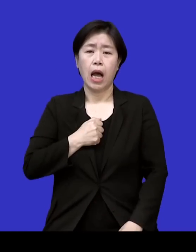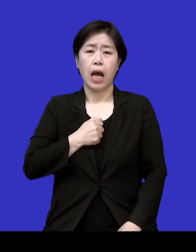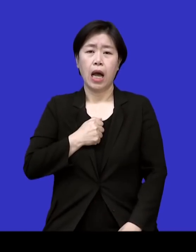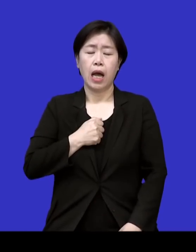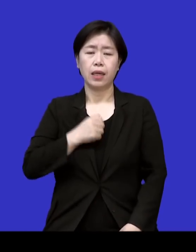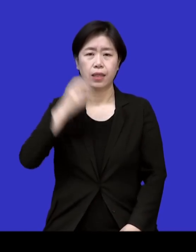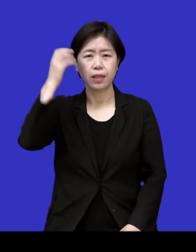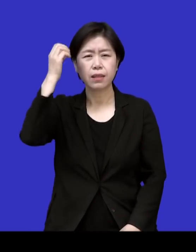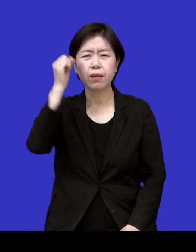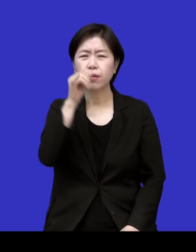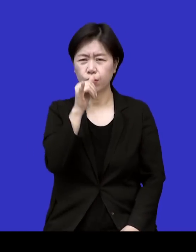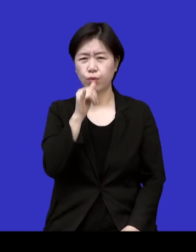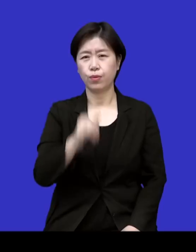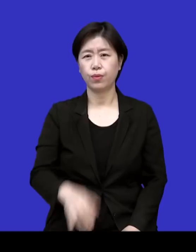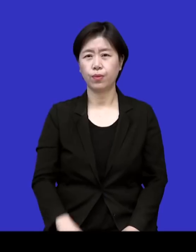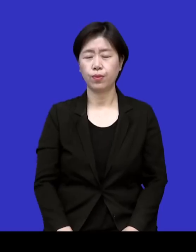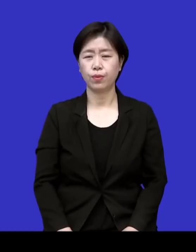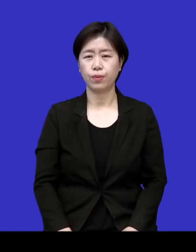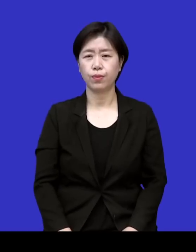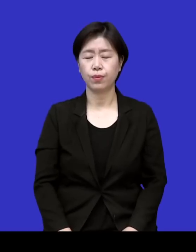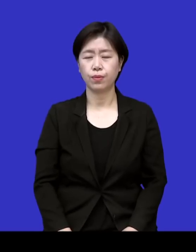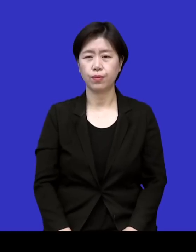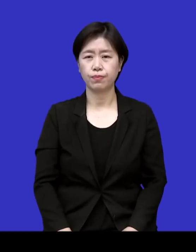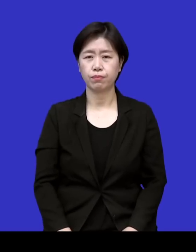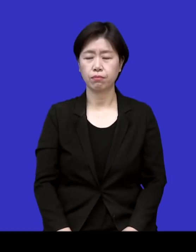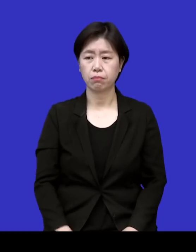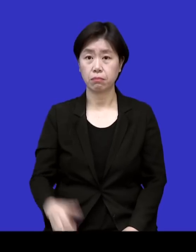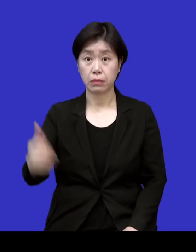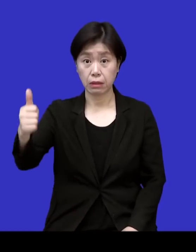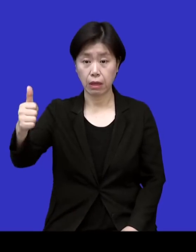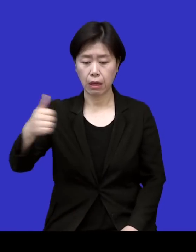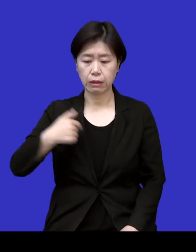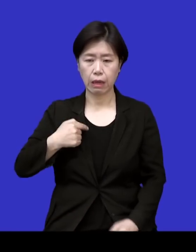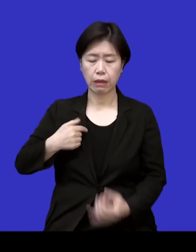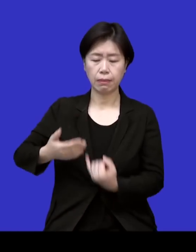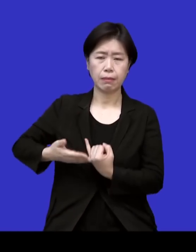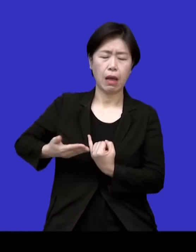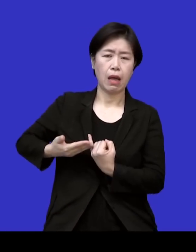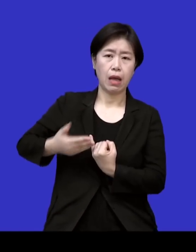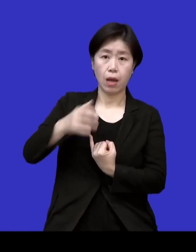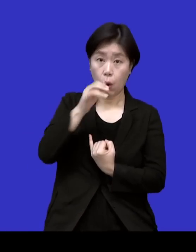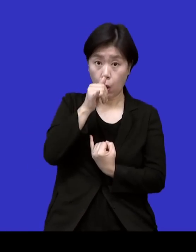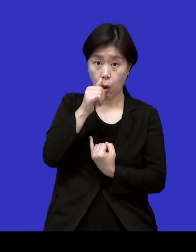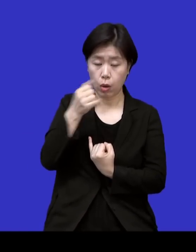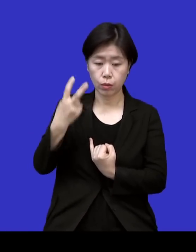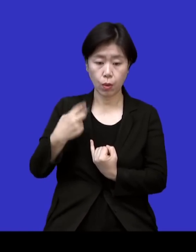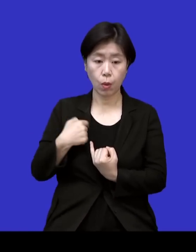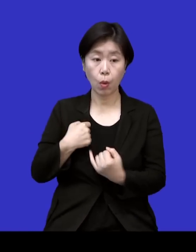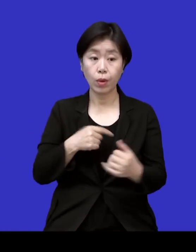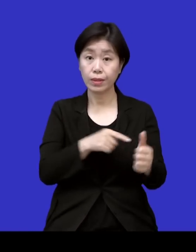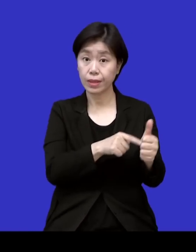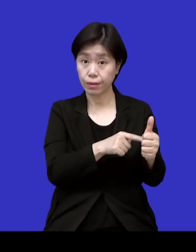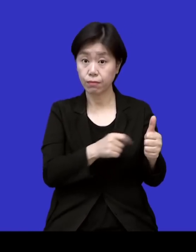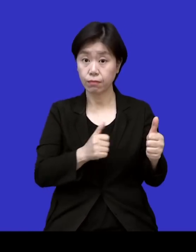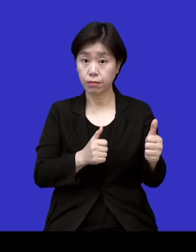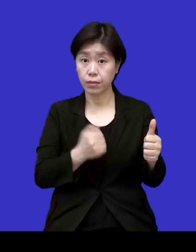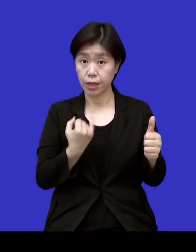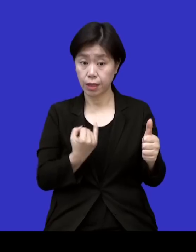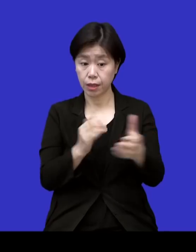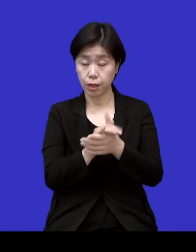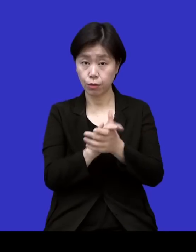추잡하다고 해야 되나? 네네네. 어쨌든 그런 행동을 저한테 하고 그 같이 간 남자애한테도 그런 행동을 하도록